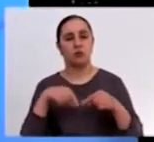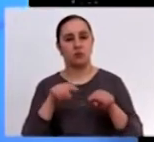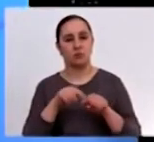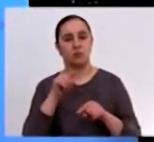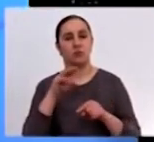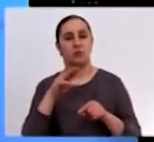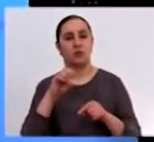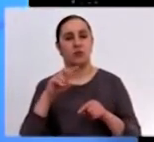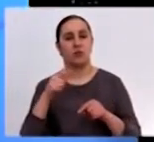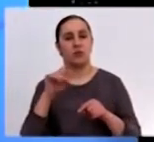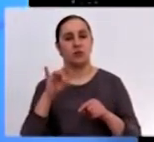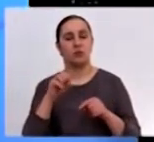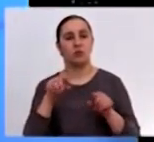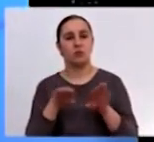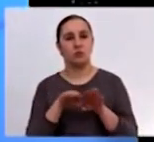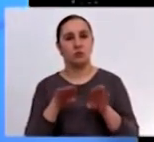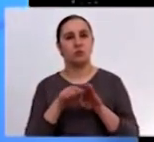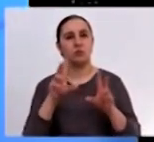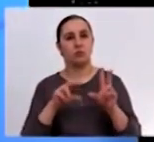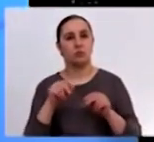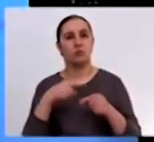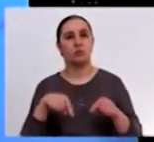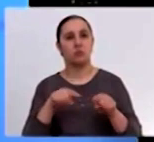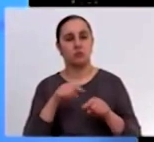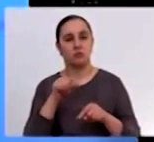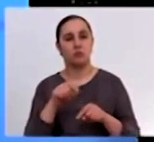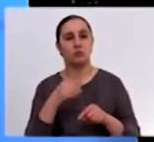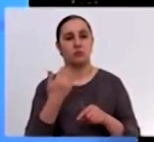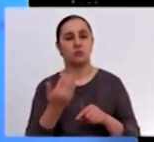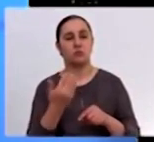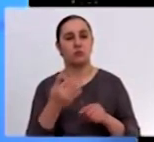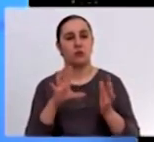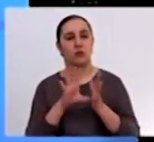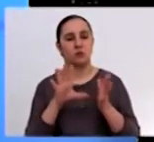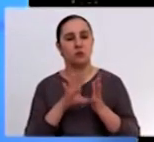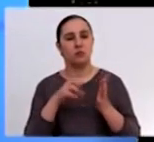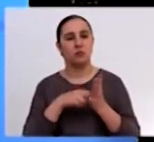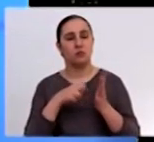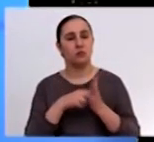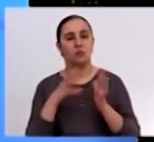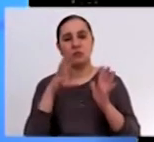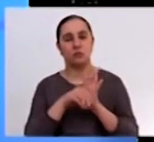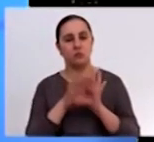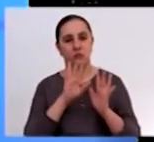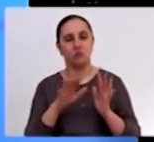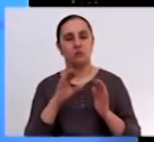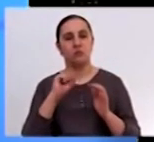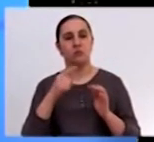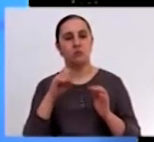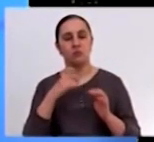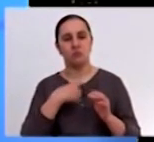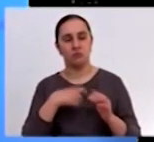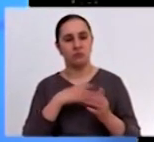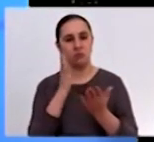shunday Telegramga o'xshagan platforma hisoblanadi. Demak, bu yerda siz elektron pochtaga kirmasdan agentning